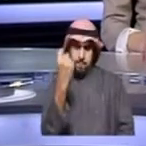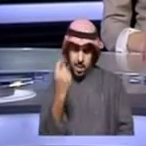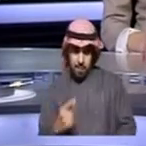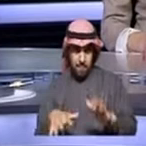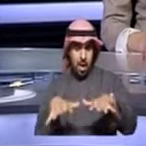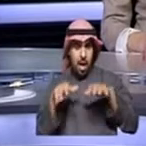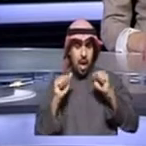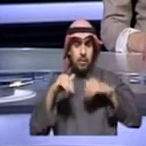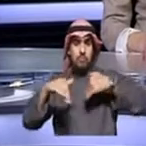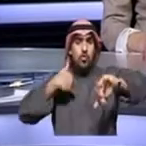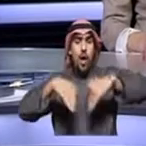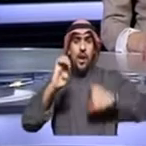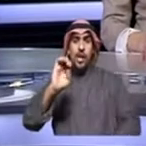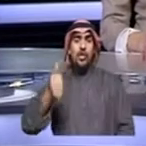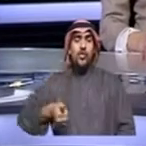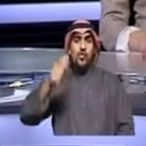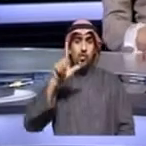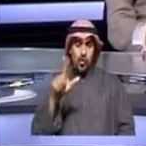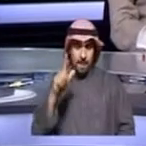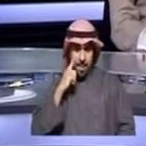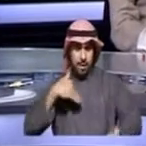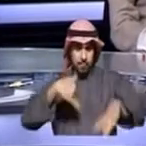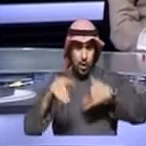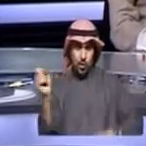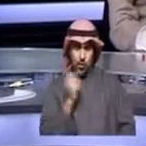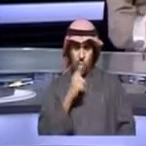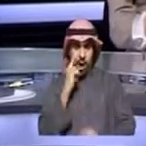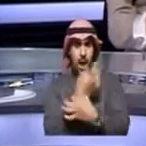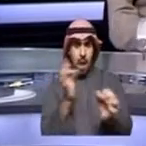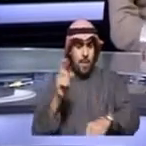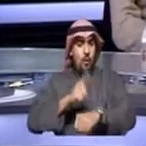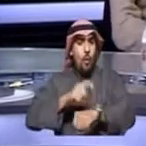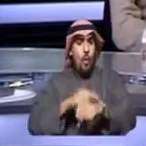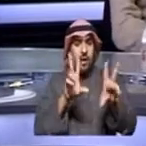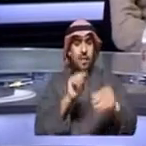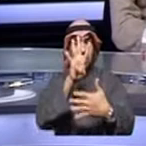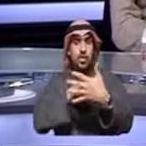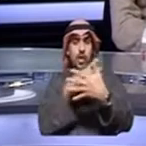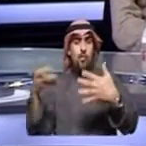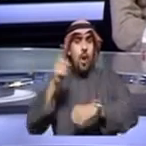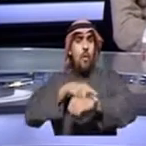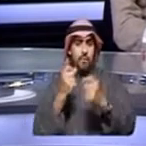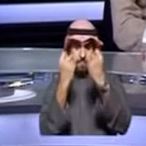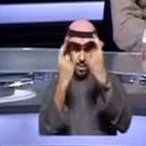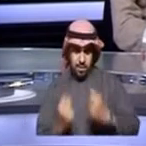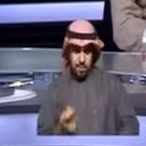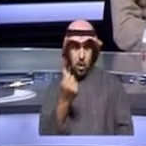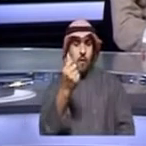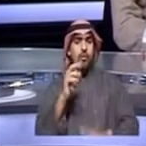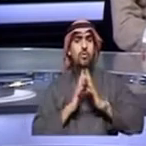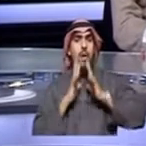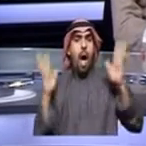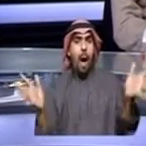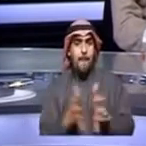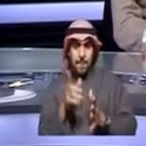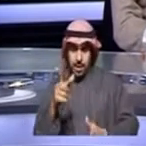تطوير شارع جمال عبد الناصر حسب الجدول الزمني المحدد. المشروع الذي تصل كلفته إلى 242